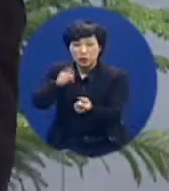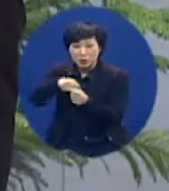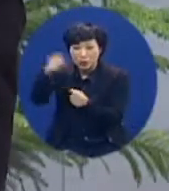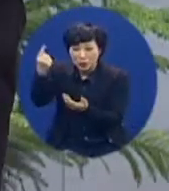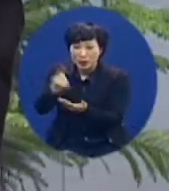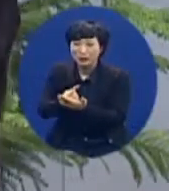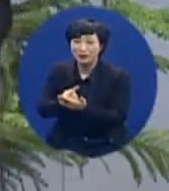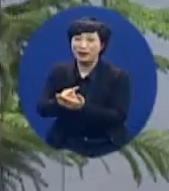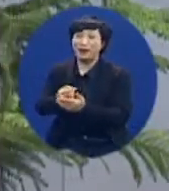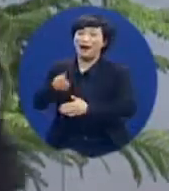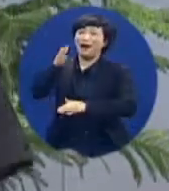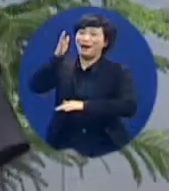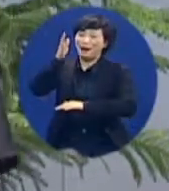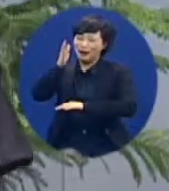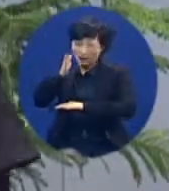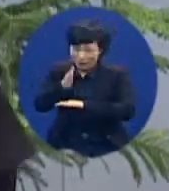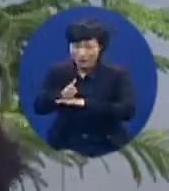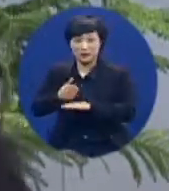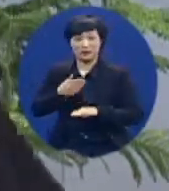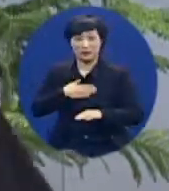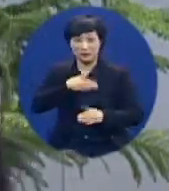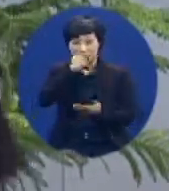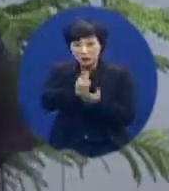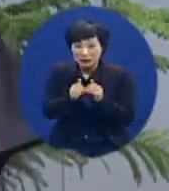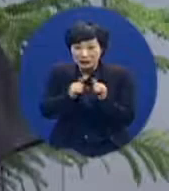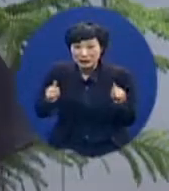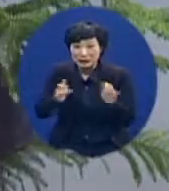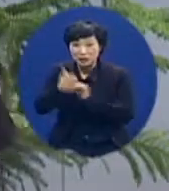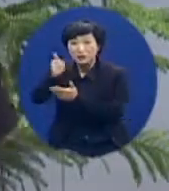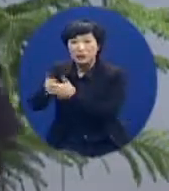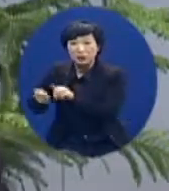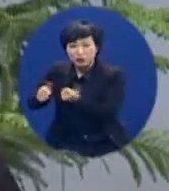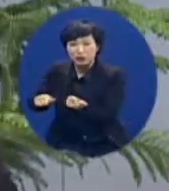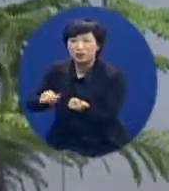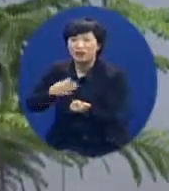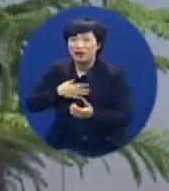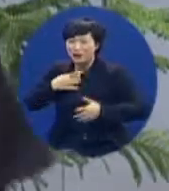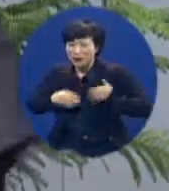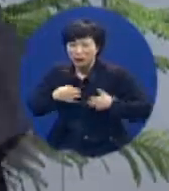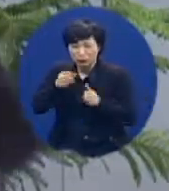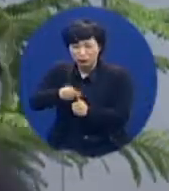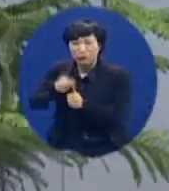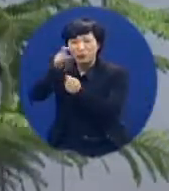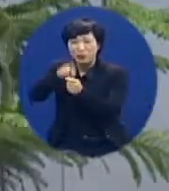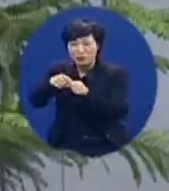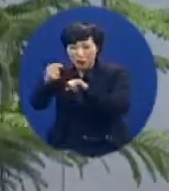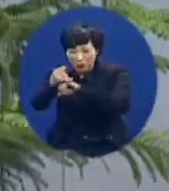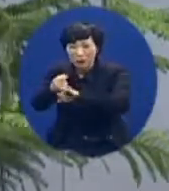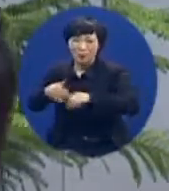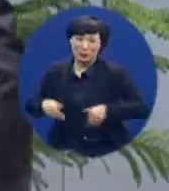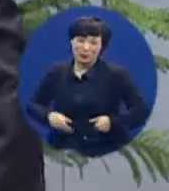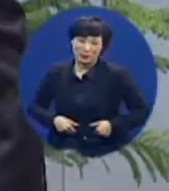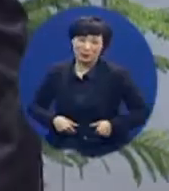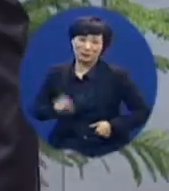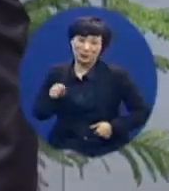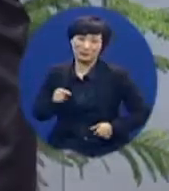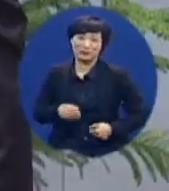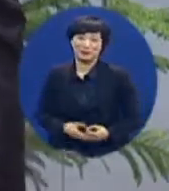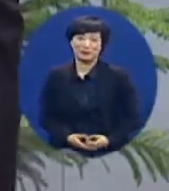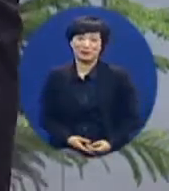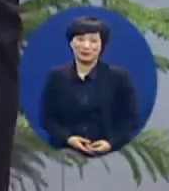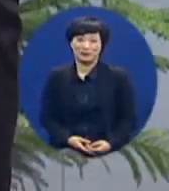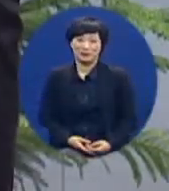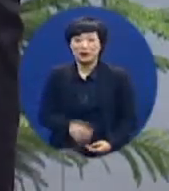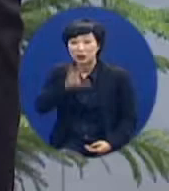감사합니다. 나는 죄인이기 때문에 예수의 죽음을 환영하고 살려갑니다. For saving my life